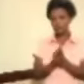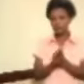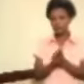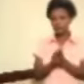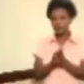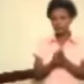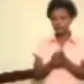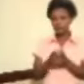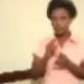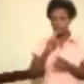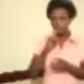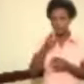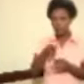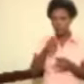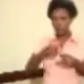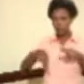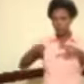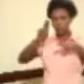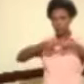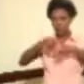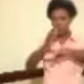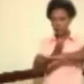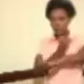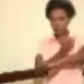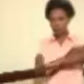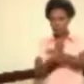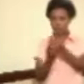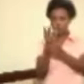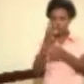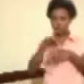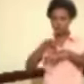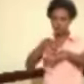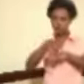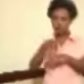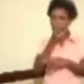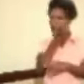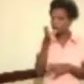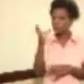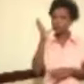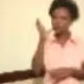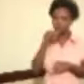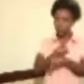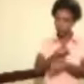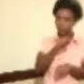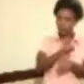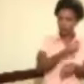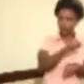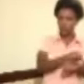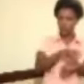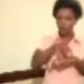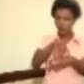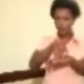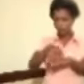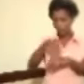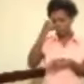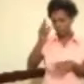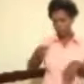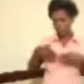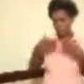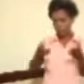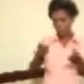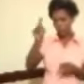évidemment, c'est augmenter la production nationale. Et dans la production nationale, là, m'a souligné nécessité